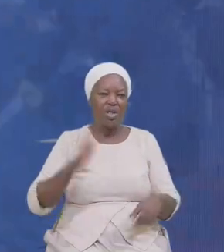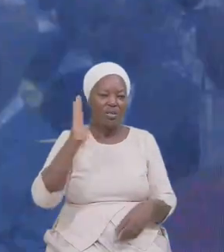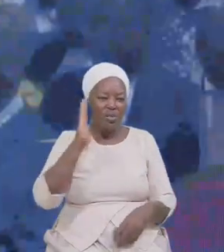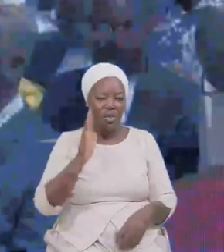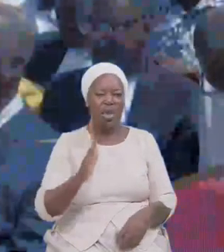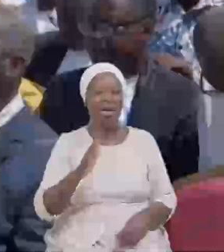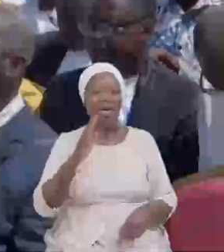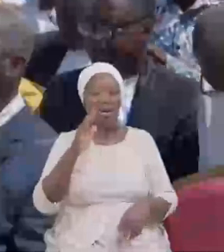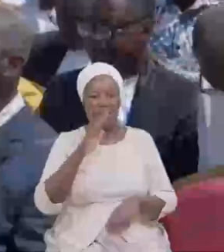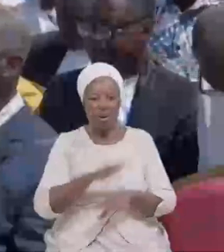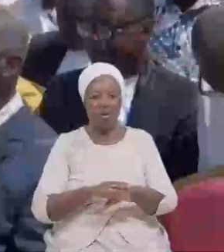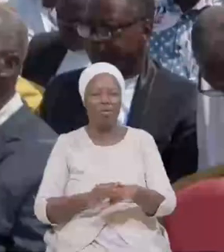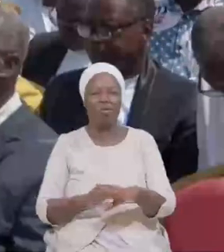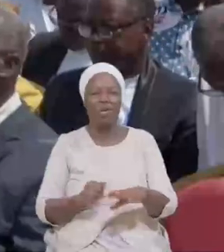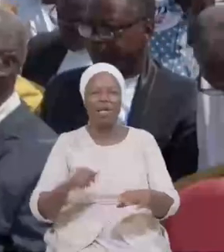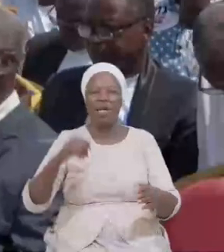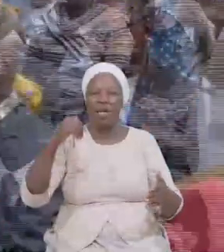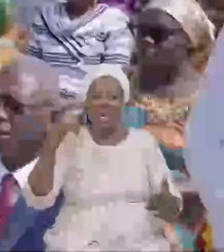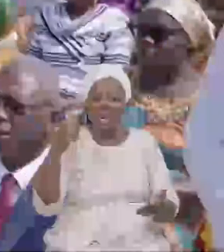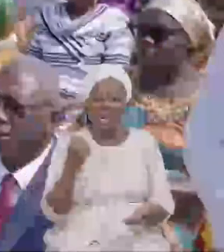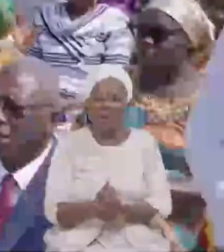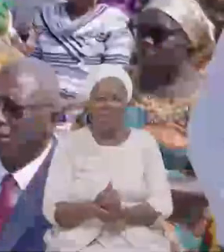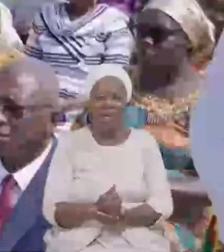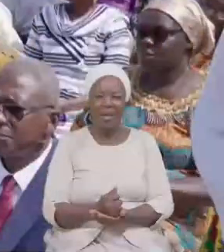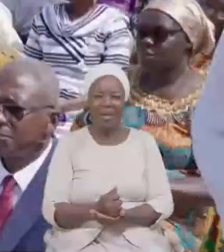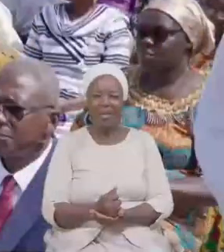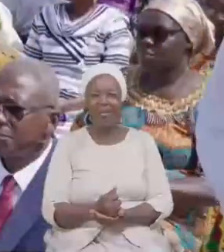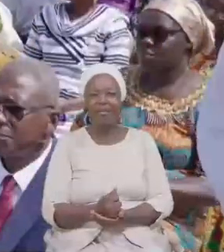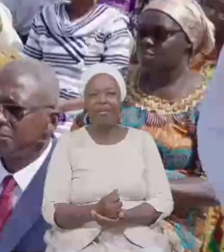Que la bouche de l'Éternel déterminera. Amen.